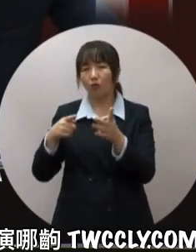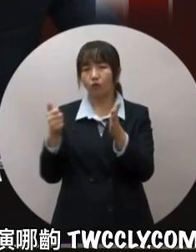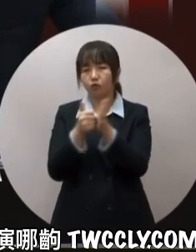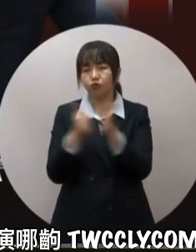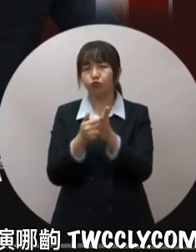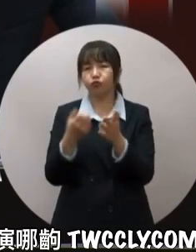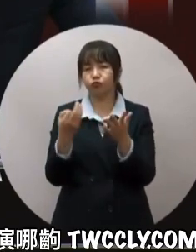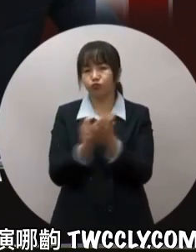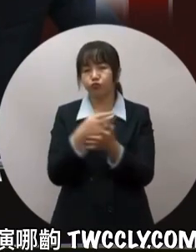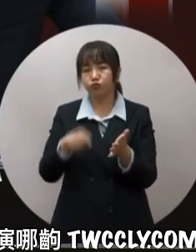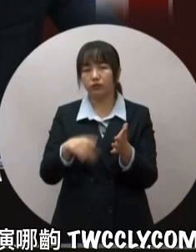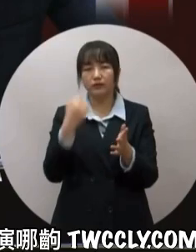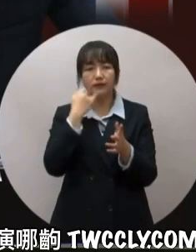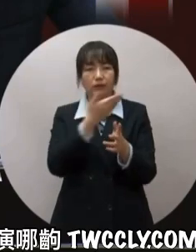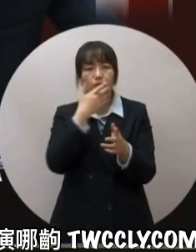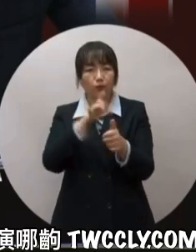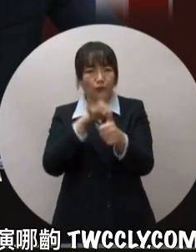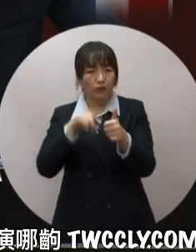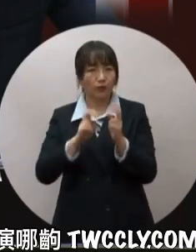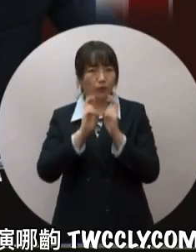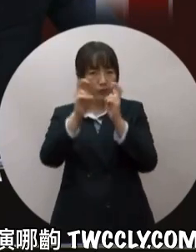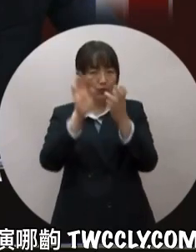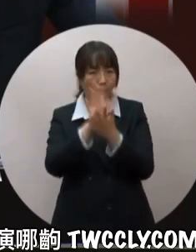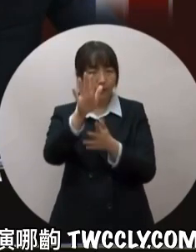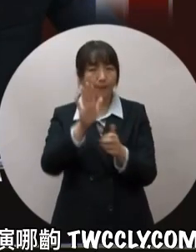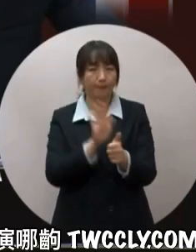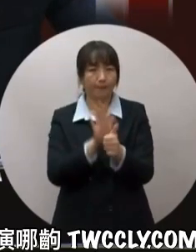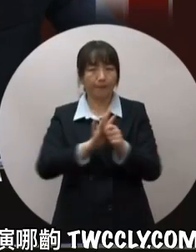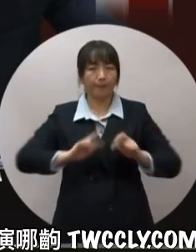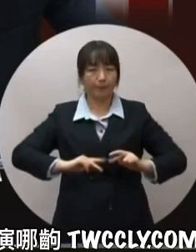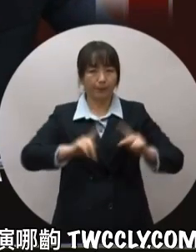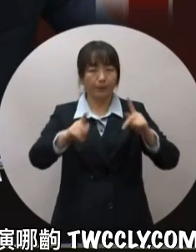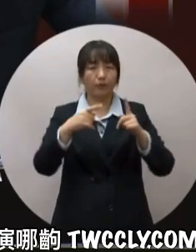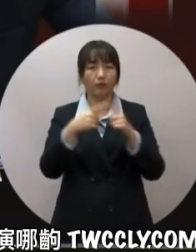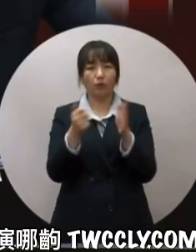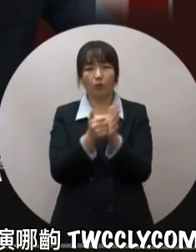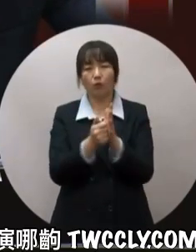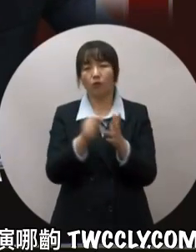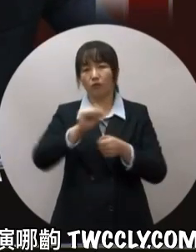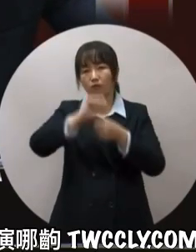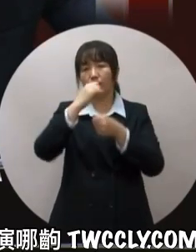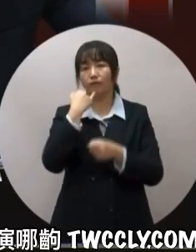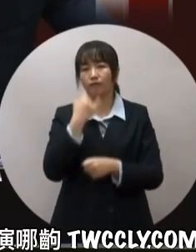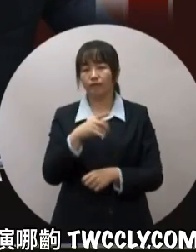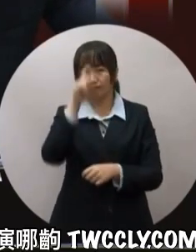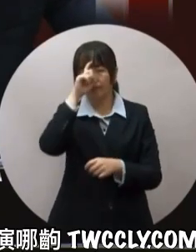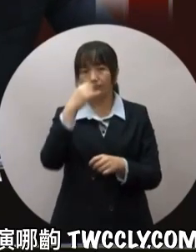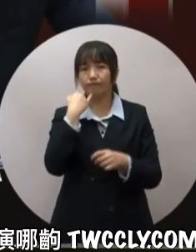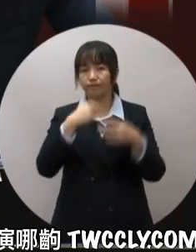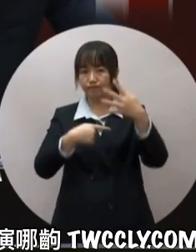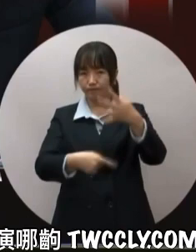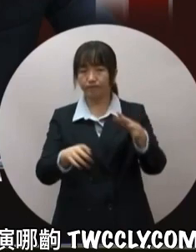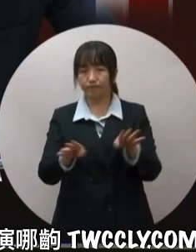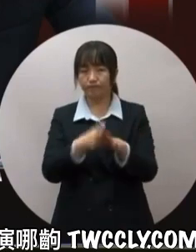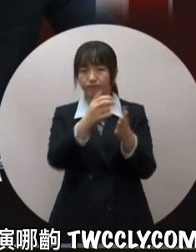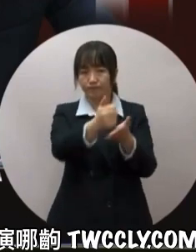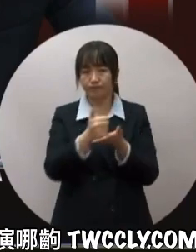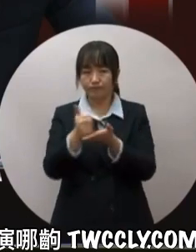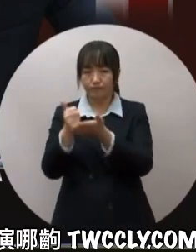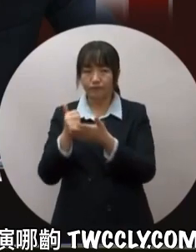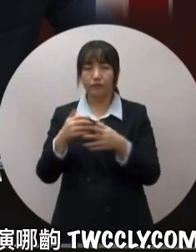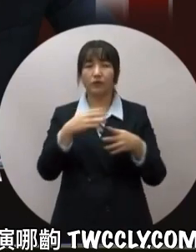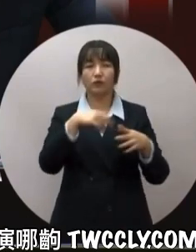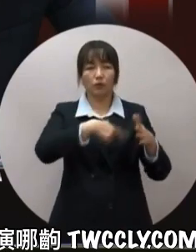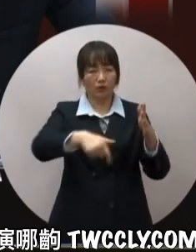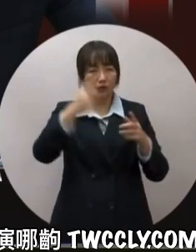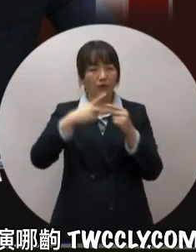問題我相信藉著電聯車未來的行駛能夠有效的改善所以我還是非常期待我們到時候4月1號的時候邀請院長部